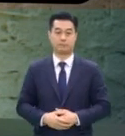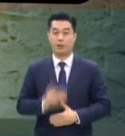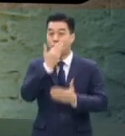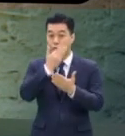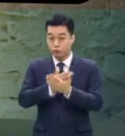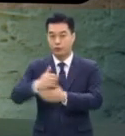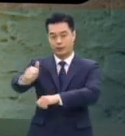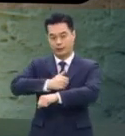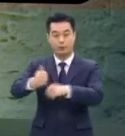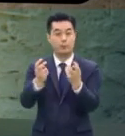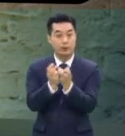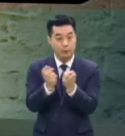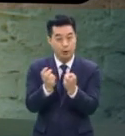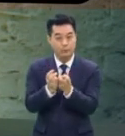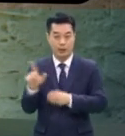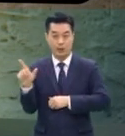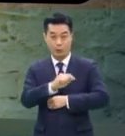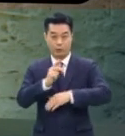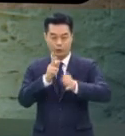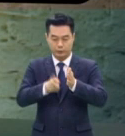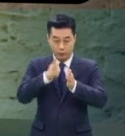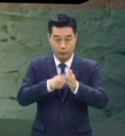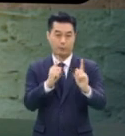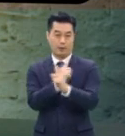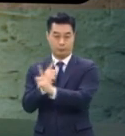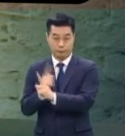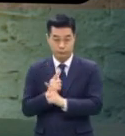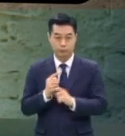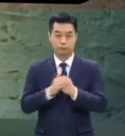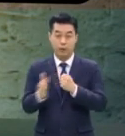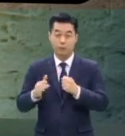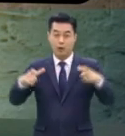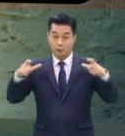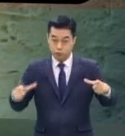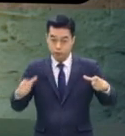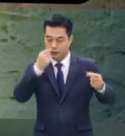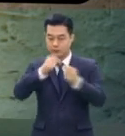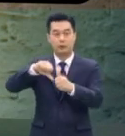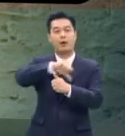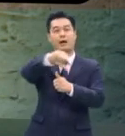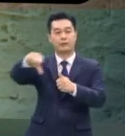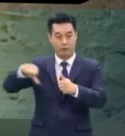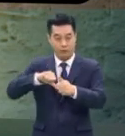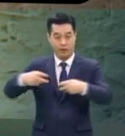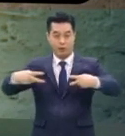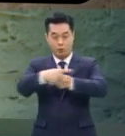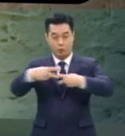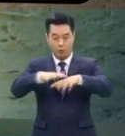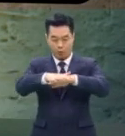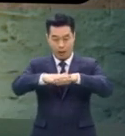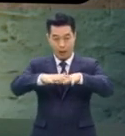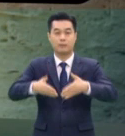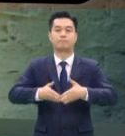주요 이동 수단을 고속 절도 로 전환해서 입체적이고 친 환경적인 교통망을 구축하게